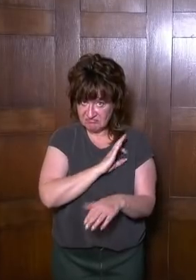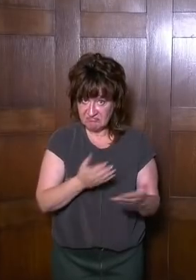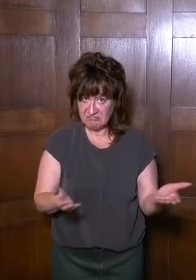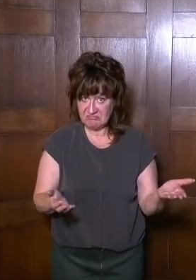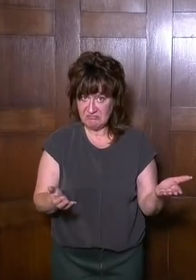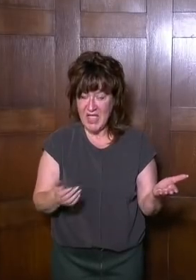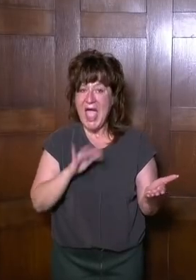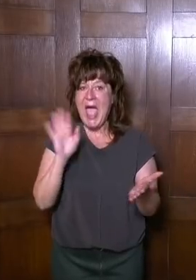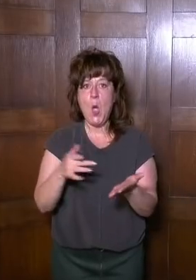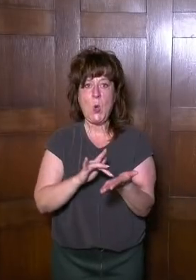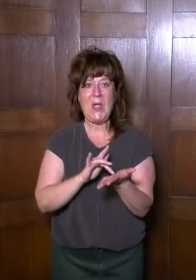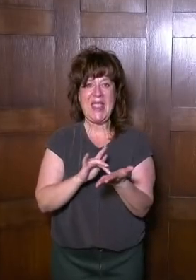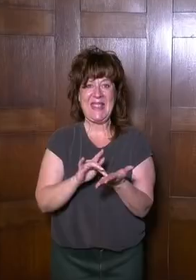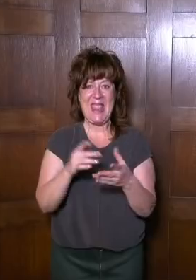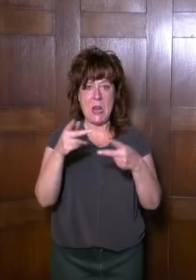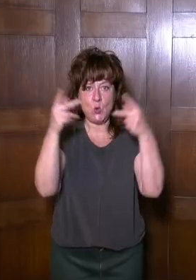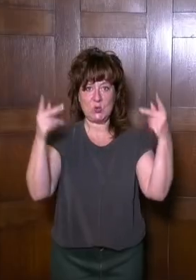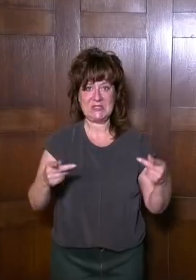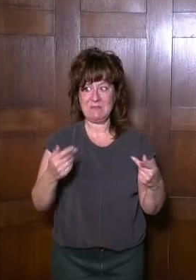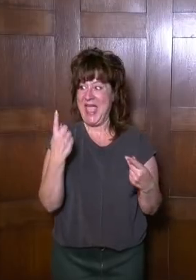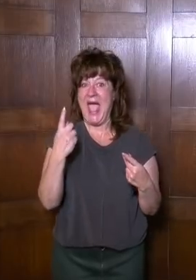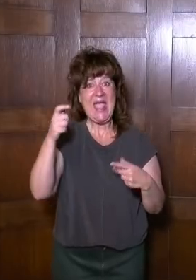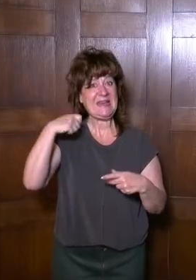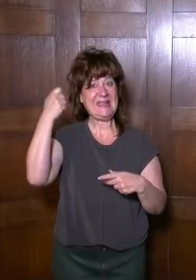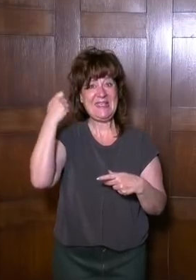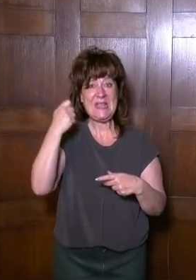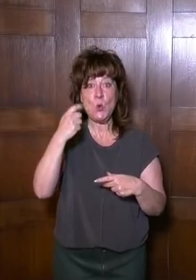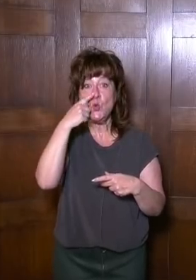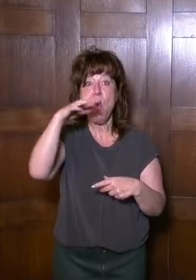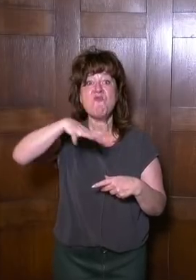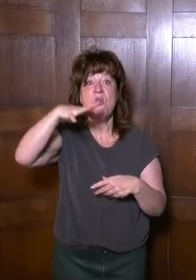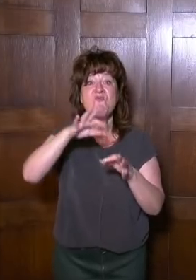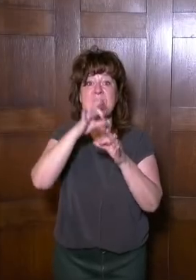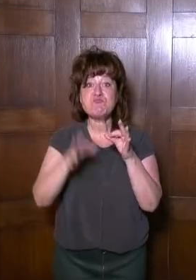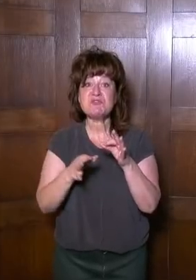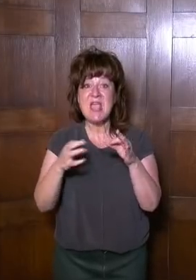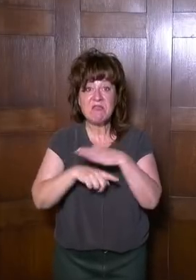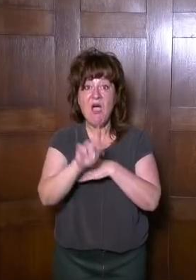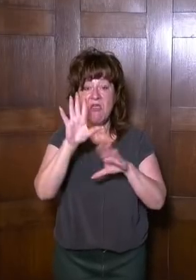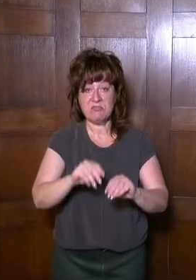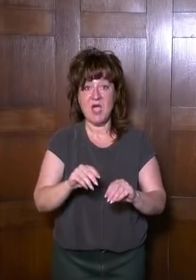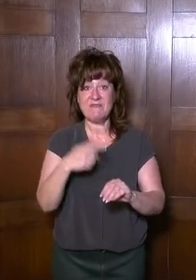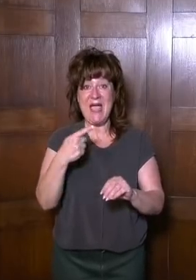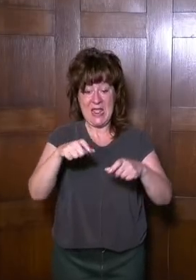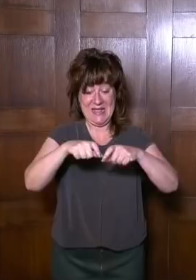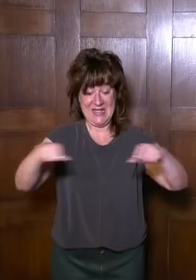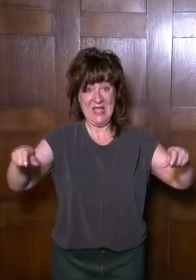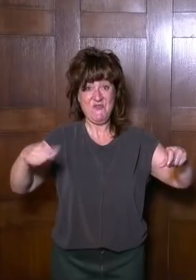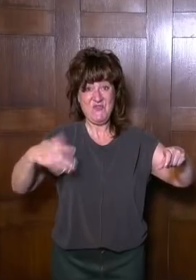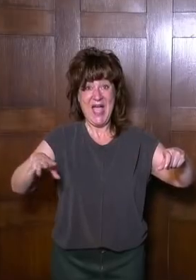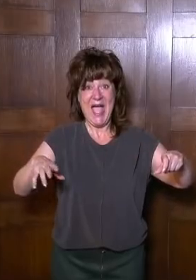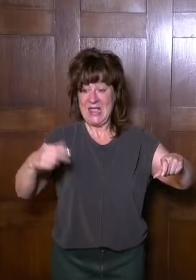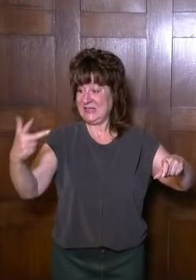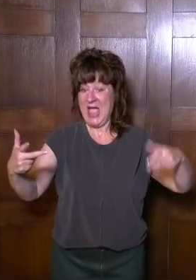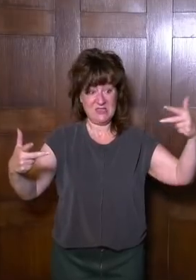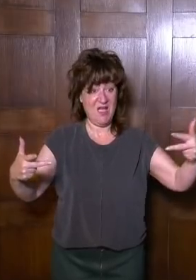das Hygienekonzept. Ich habe ein Kino, da passen nur 15% rein, weil ich eine Reihe freilassen muss, 3 Sitze daneben.